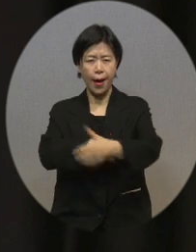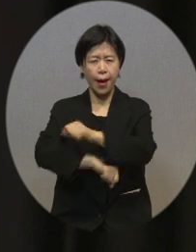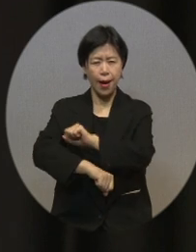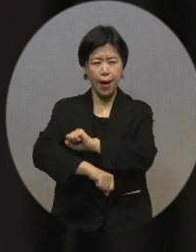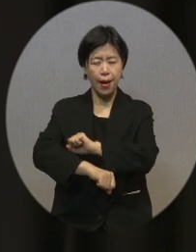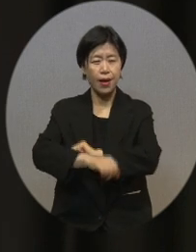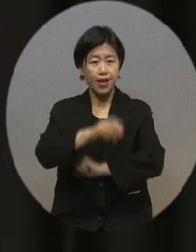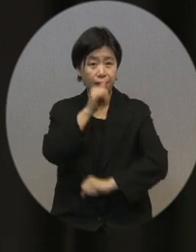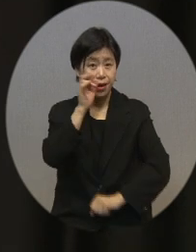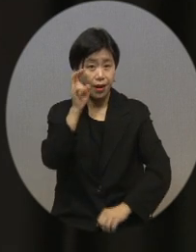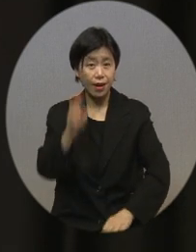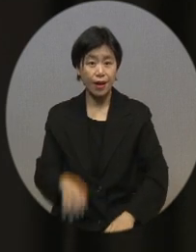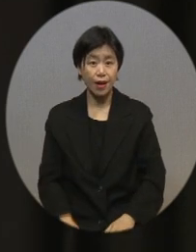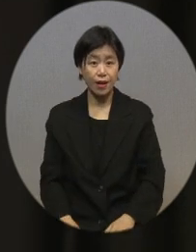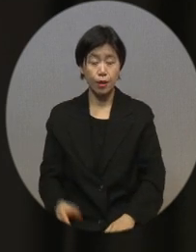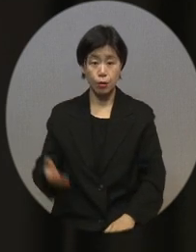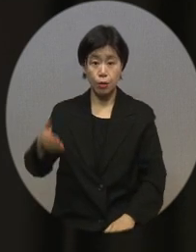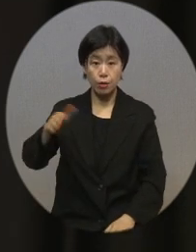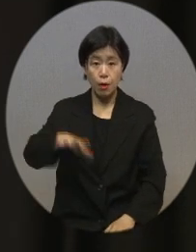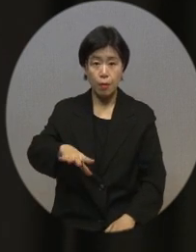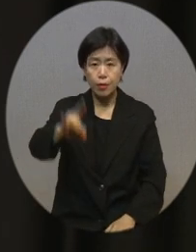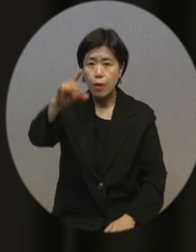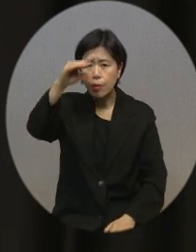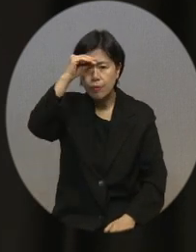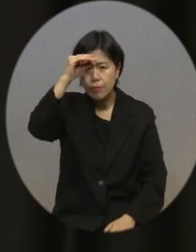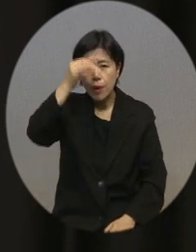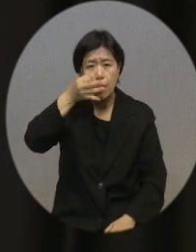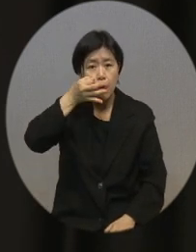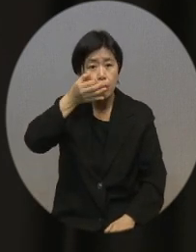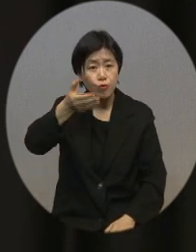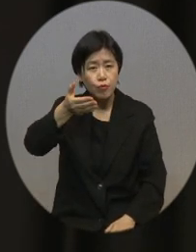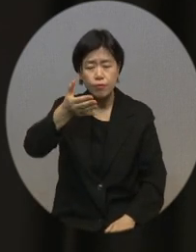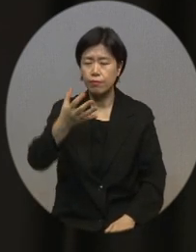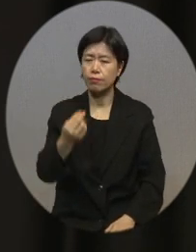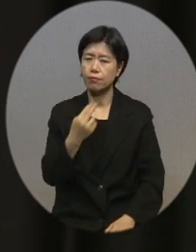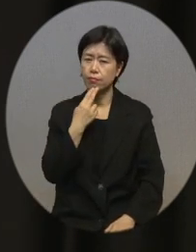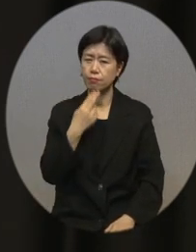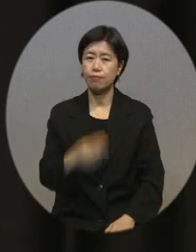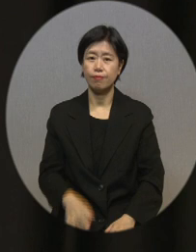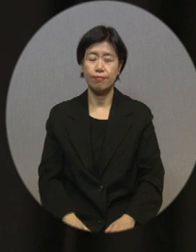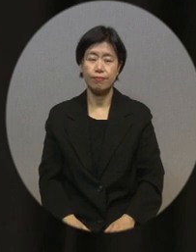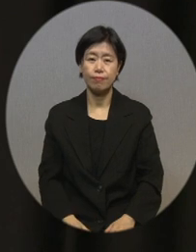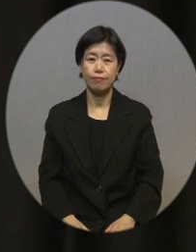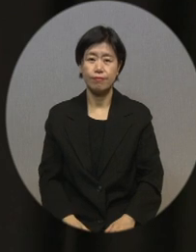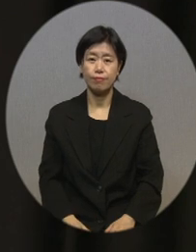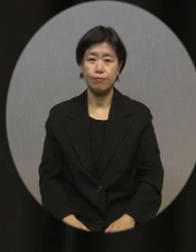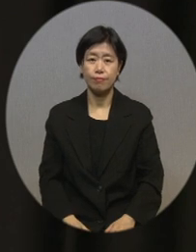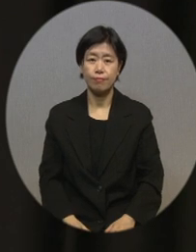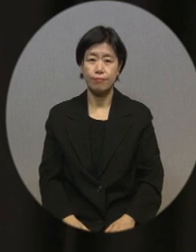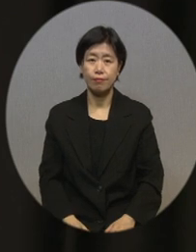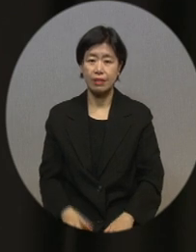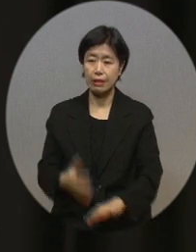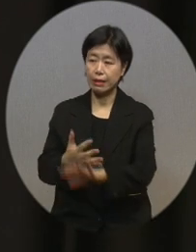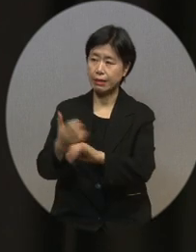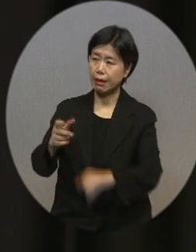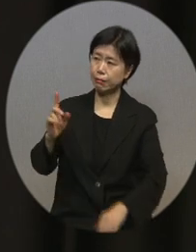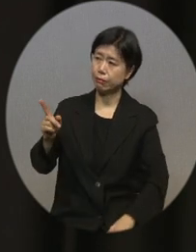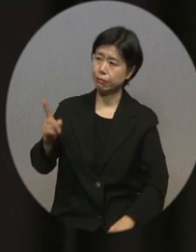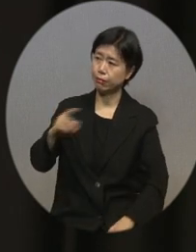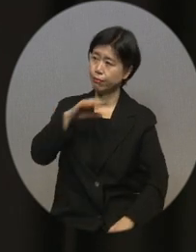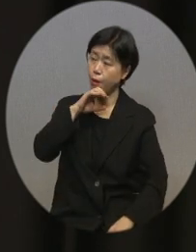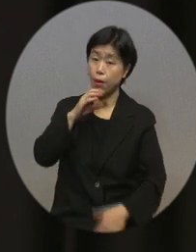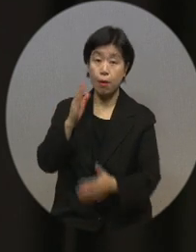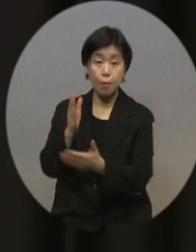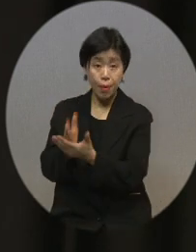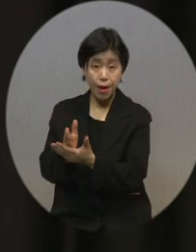하겠죠. 그러나 솔선수범하는 분은 그리 흔치 않은 것 같습니다. 남 탓하지 말고 내